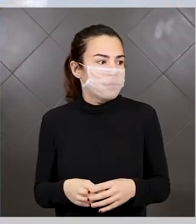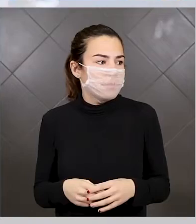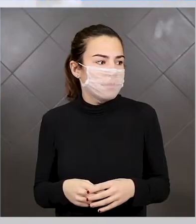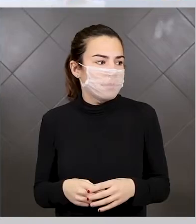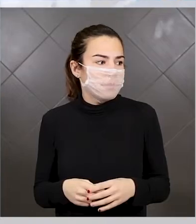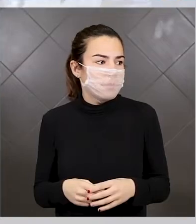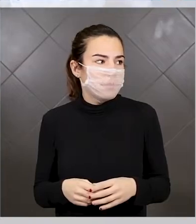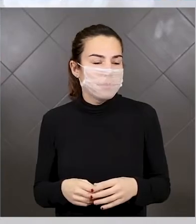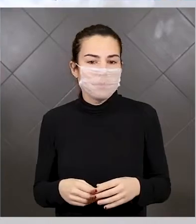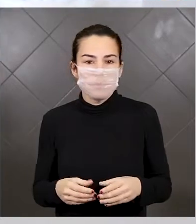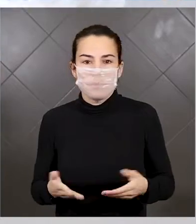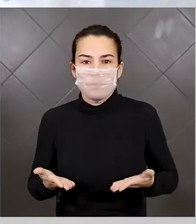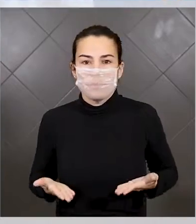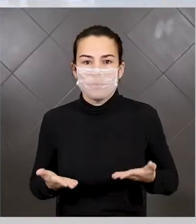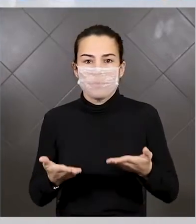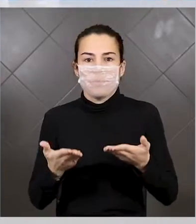Ho abocarem a una llauna